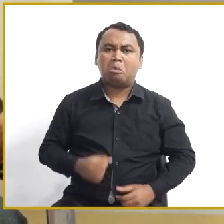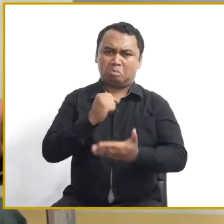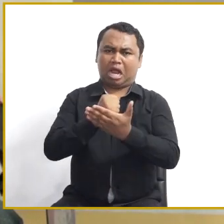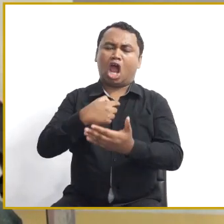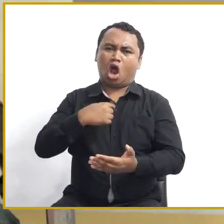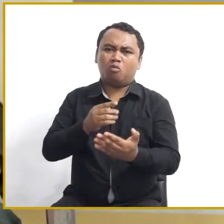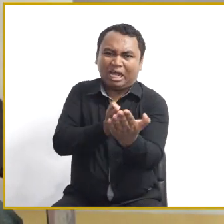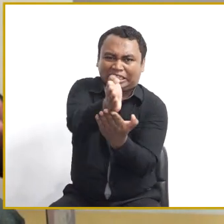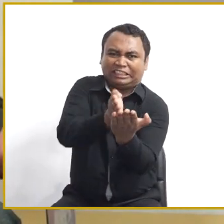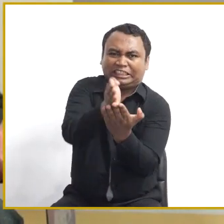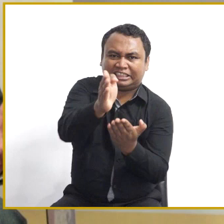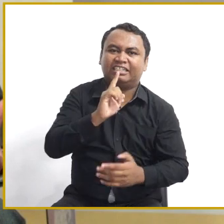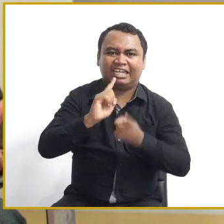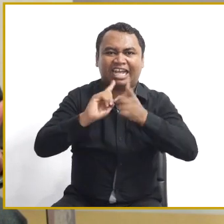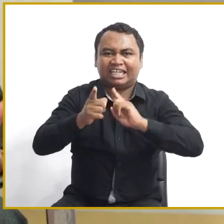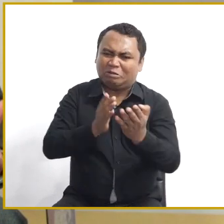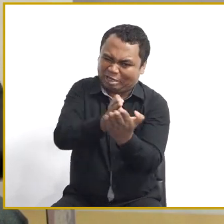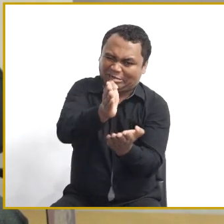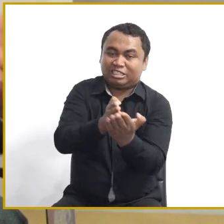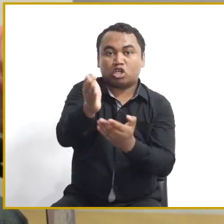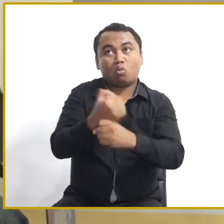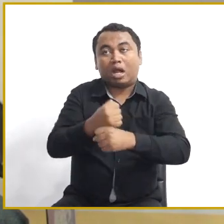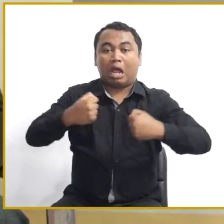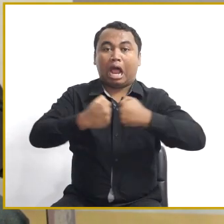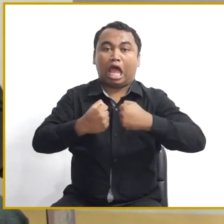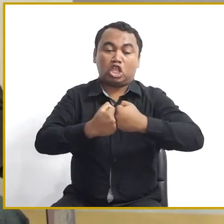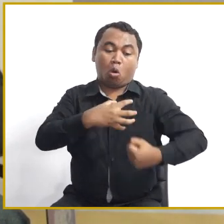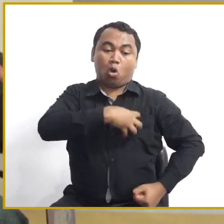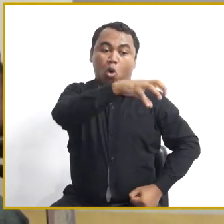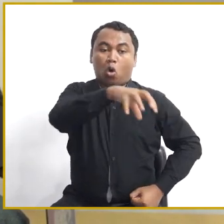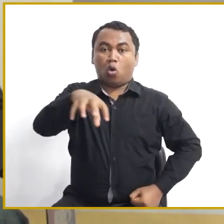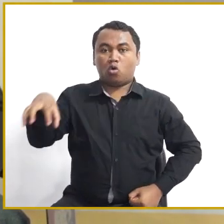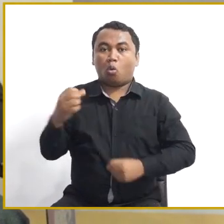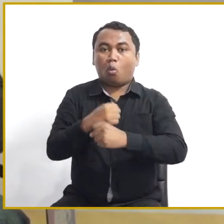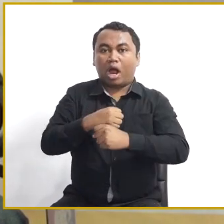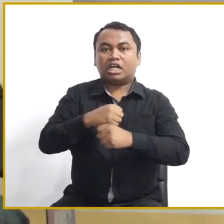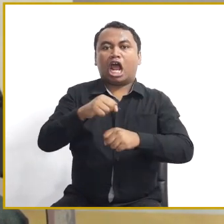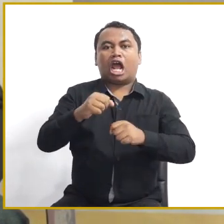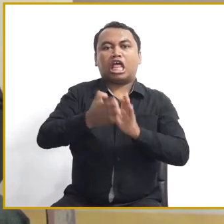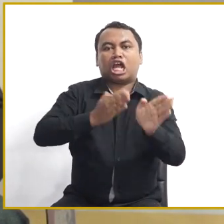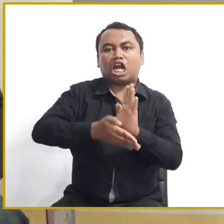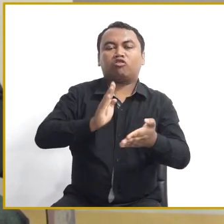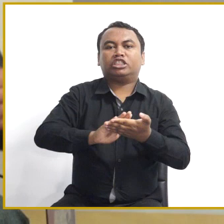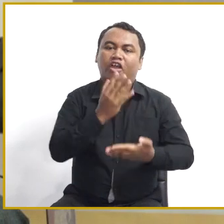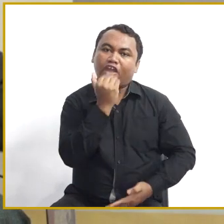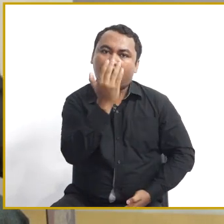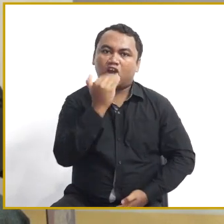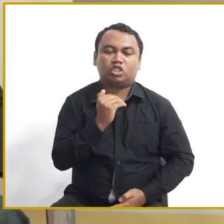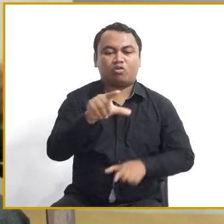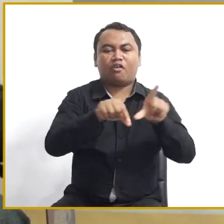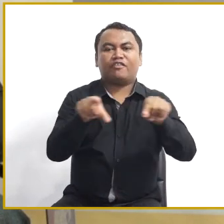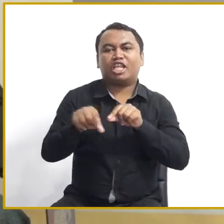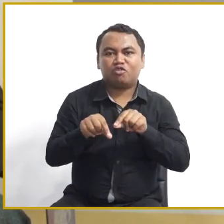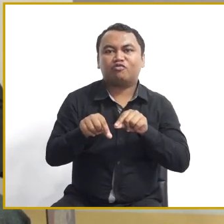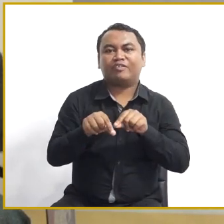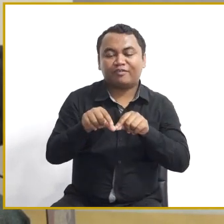resaka amin'ny resaka hoe adipoko hoe rehefa Taninarivo no mifidy a miampy ampianaratsoa a dia lany ka nanaroa any avaratra nanaroa any atsimo ary